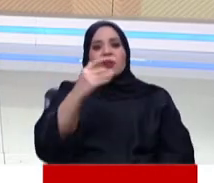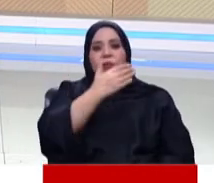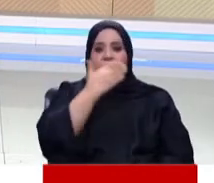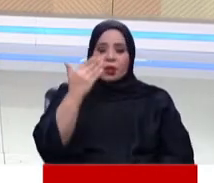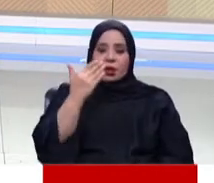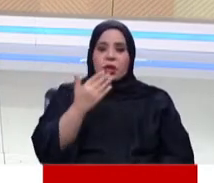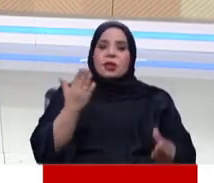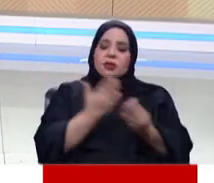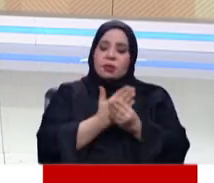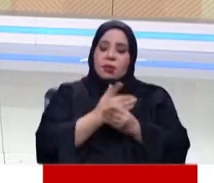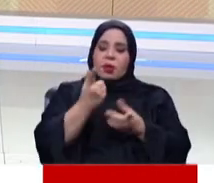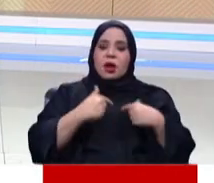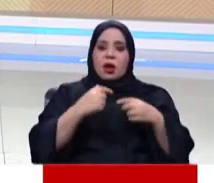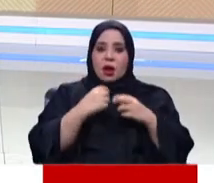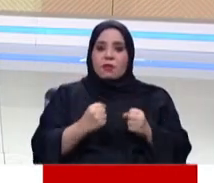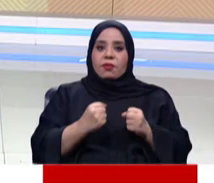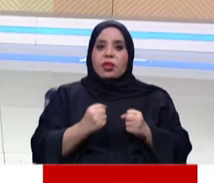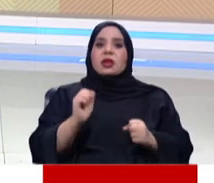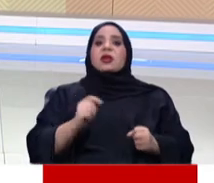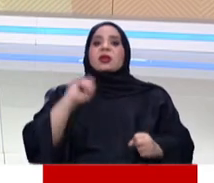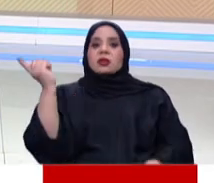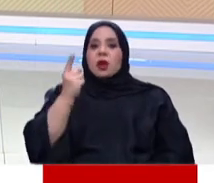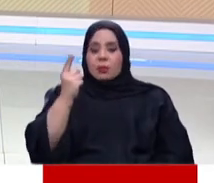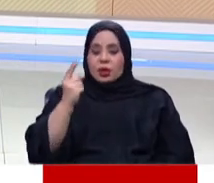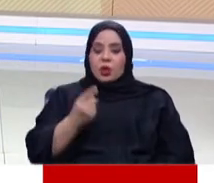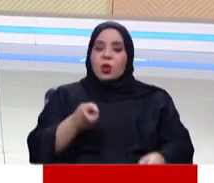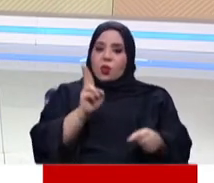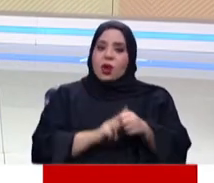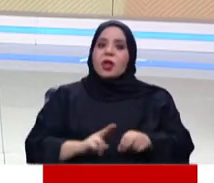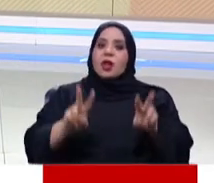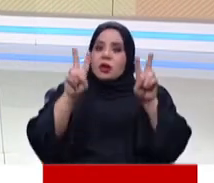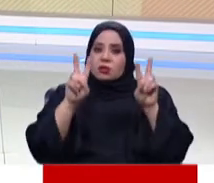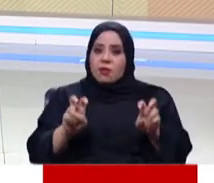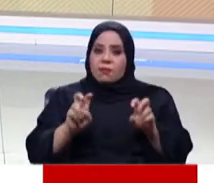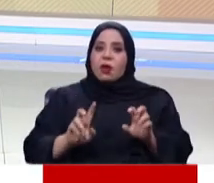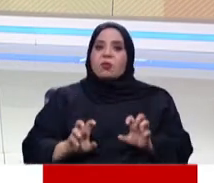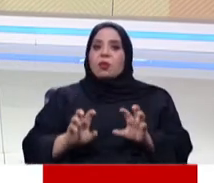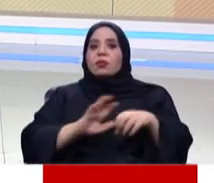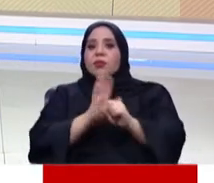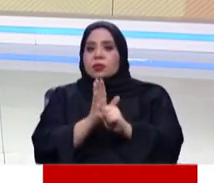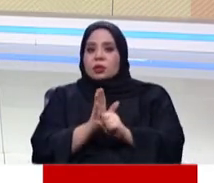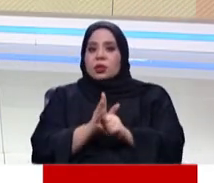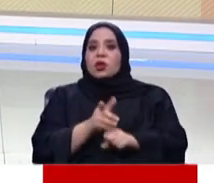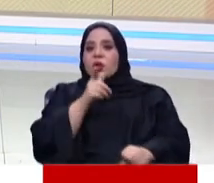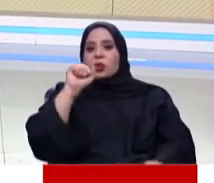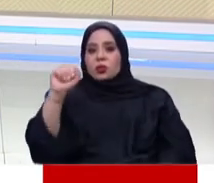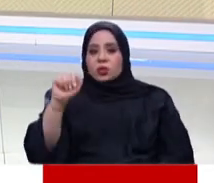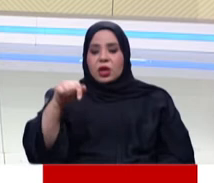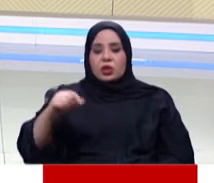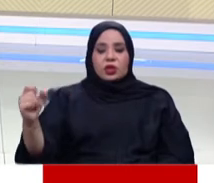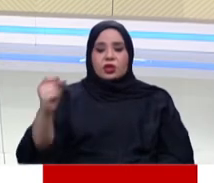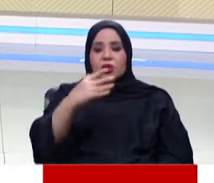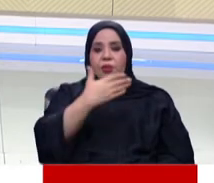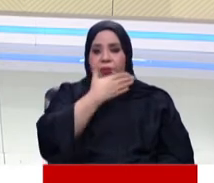شهر رمضان المبارك، وذلك لحماية صحة وسلامة المجتمع والحد من انتشار فيروس كورونا